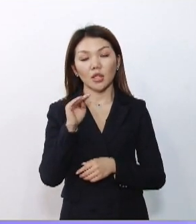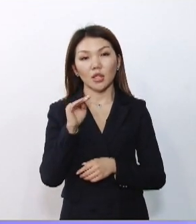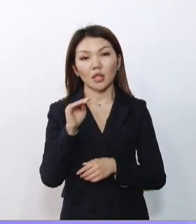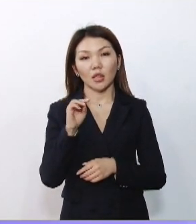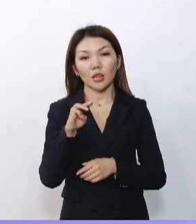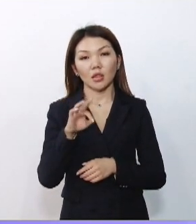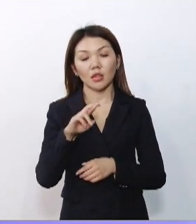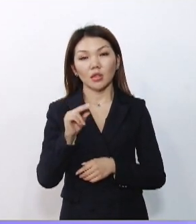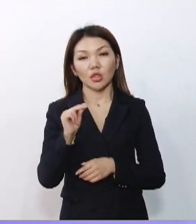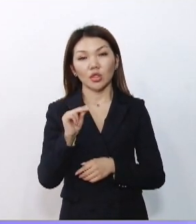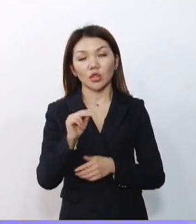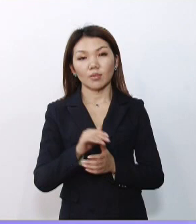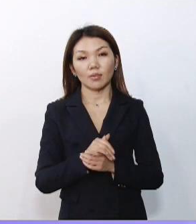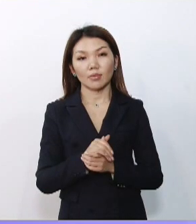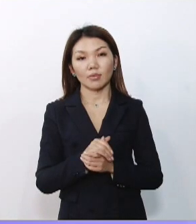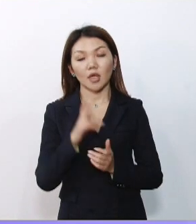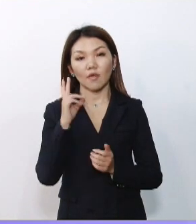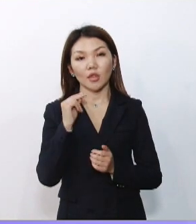В числе